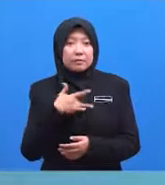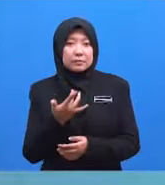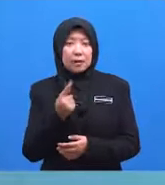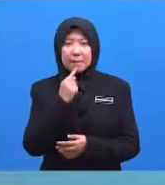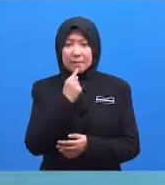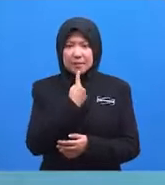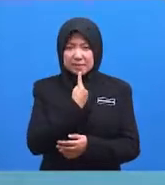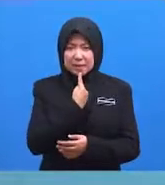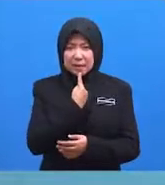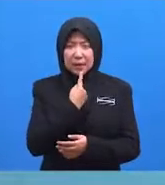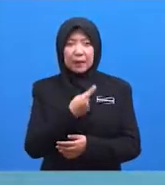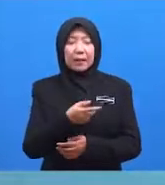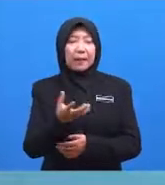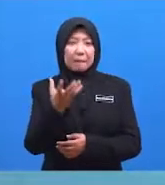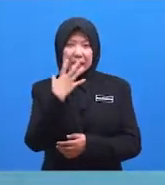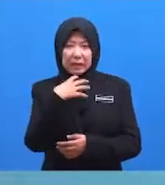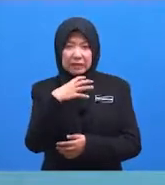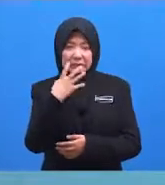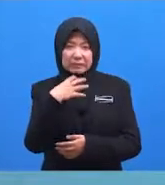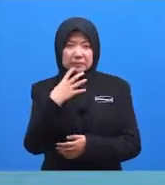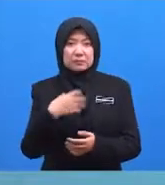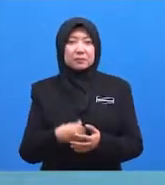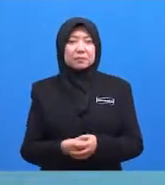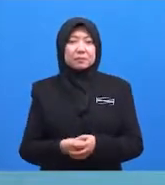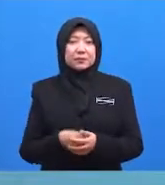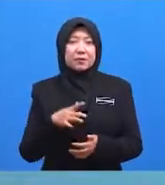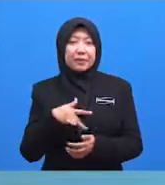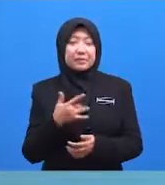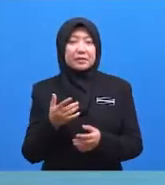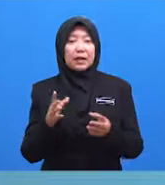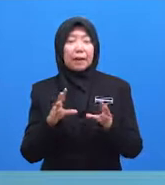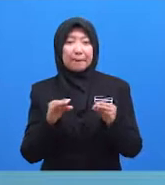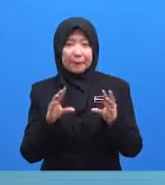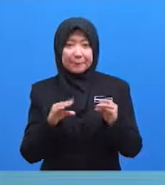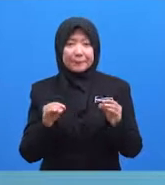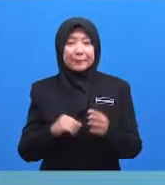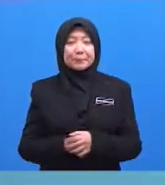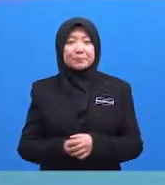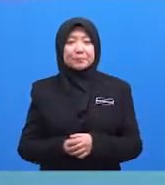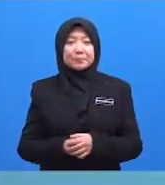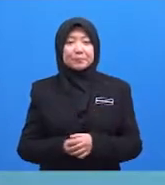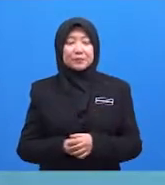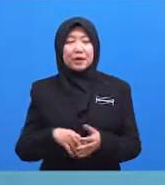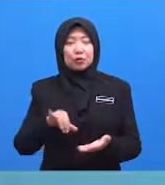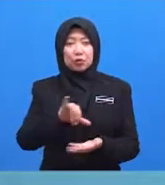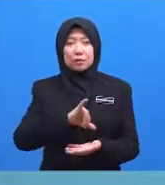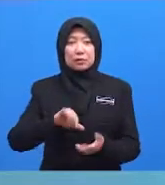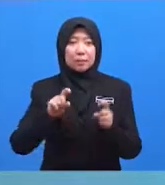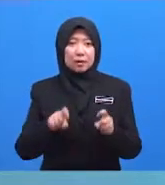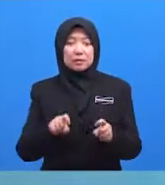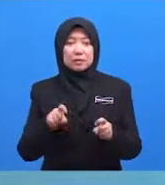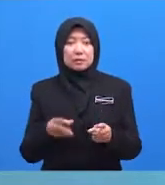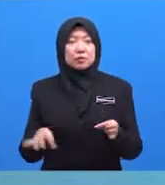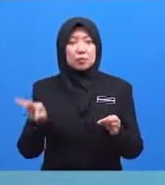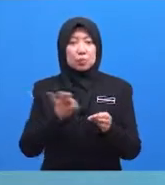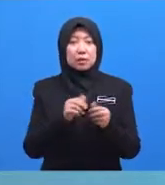rasa, kemasaman, kepedasan, perisa dan kelembapan. Dressing mestilah